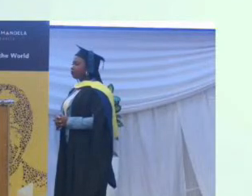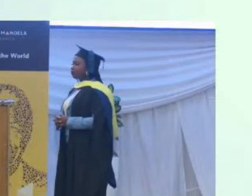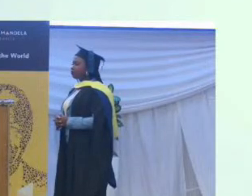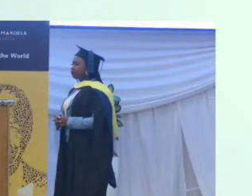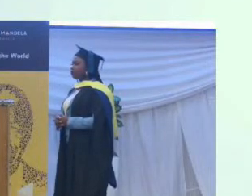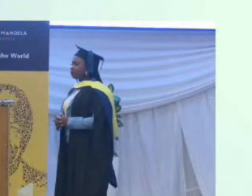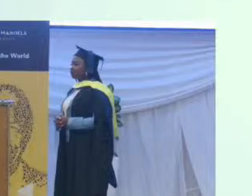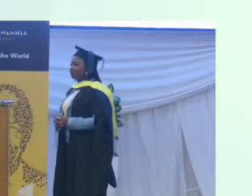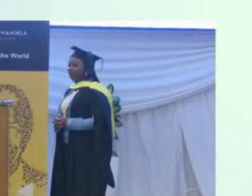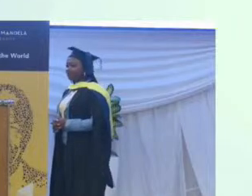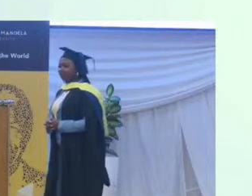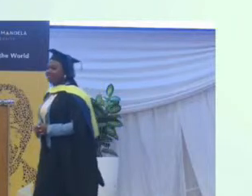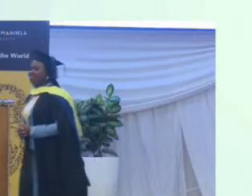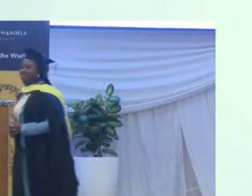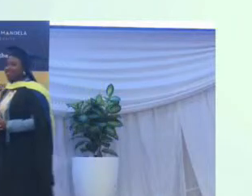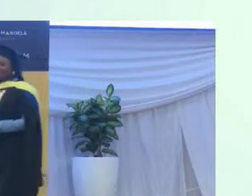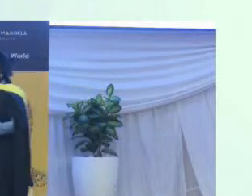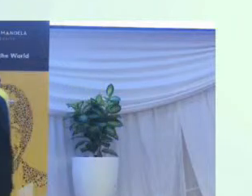Olwetu Sam.